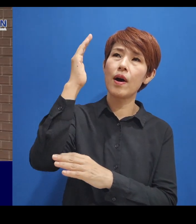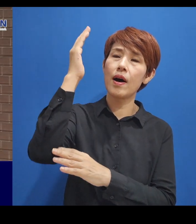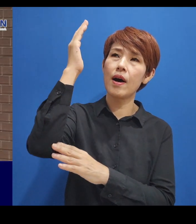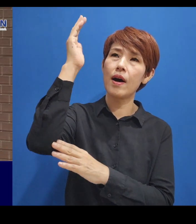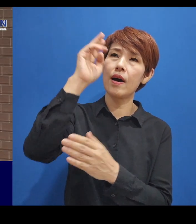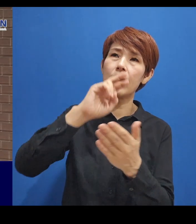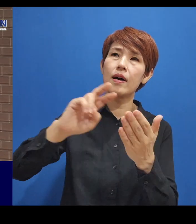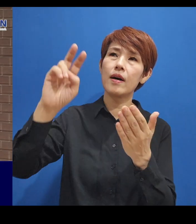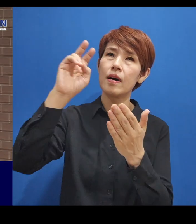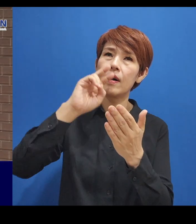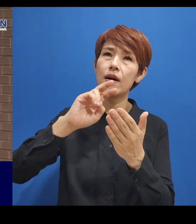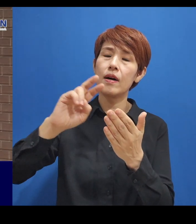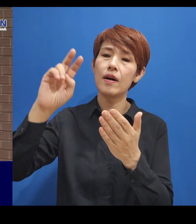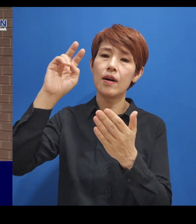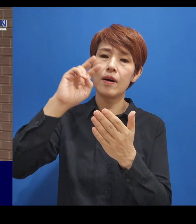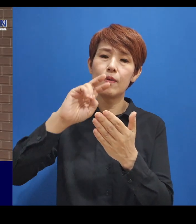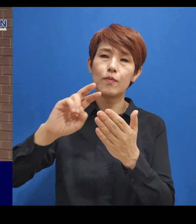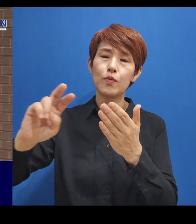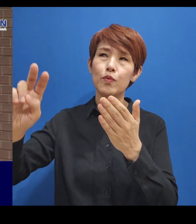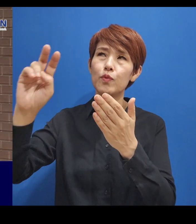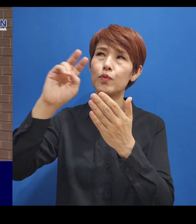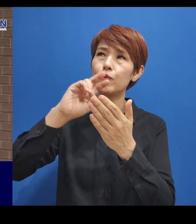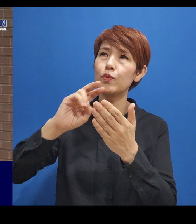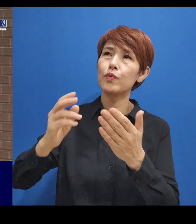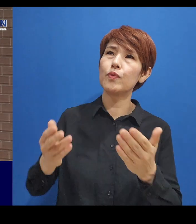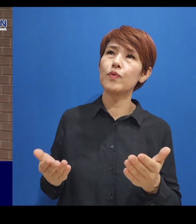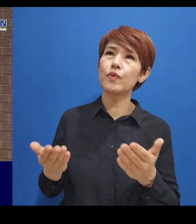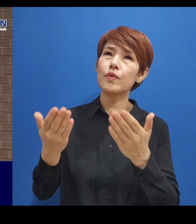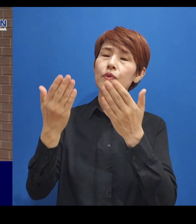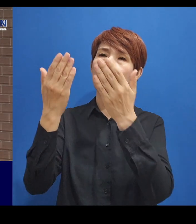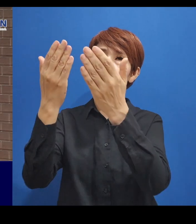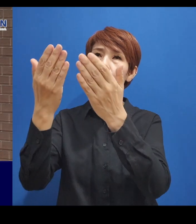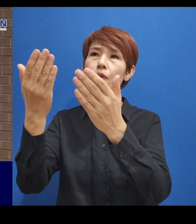영광의 찬송